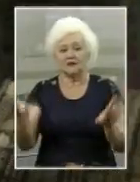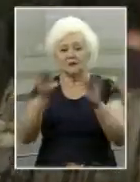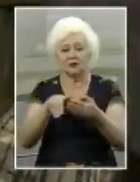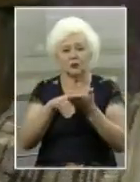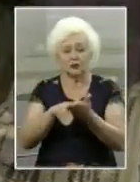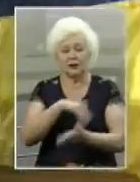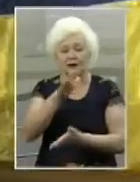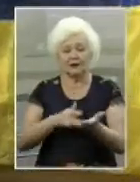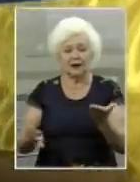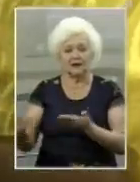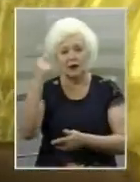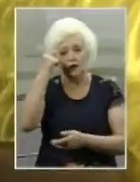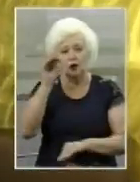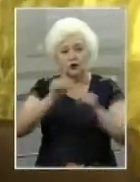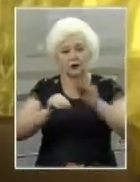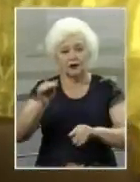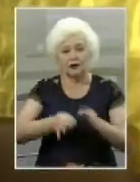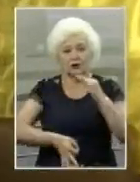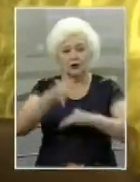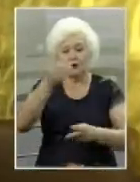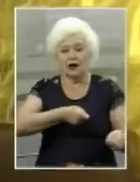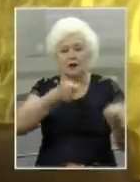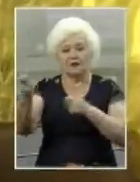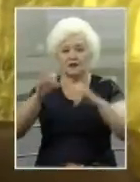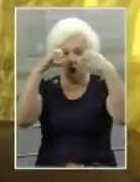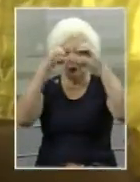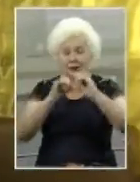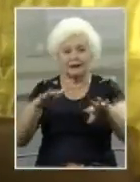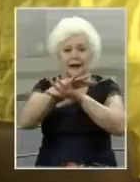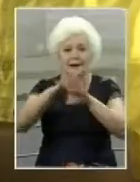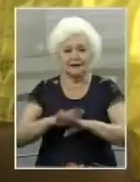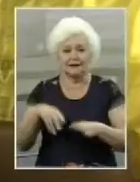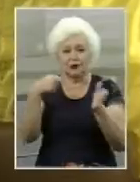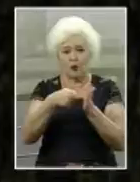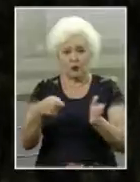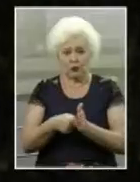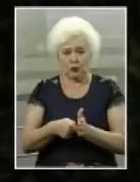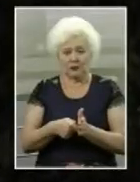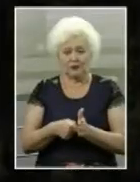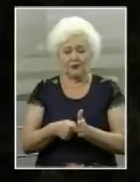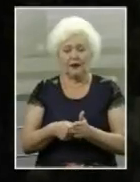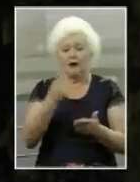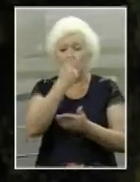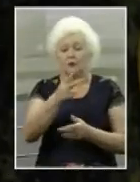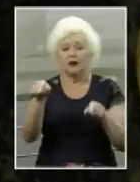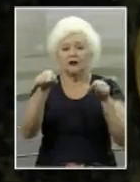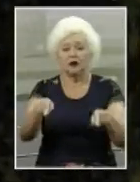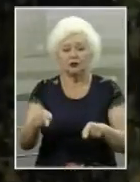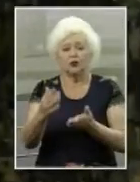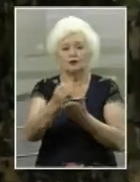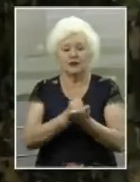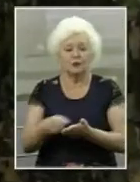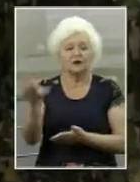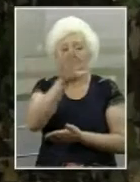волонтерами центру збираються на схід. Везуть військовим біноклі, маскувальні сітки та продукти. Бачите, це у нас тут всі запаси